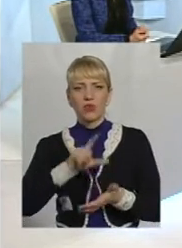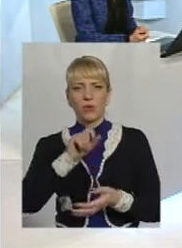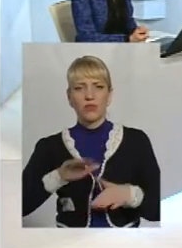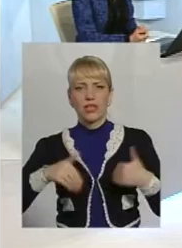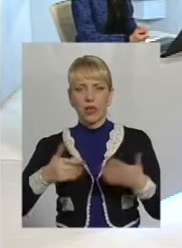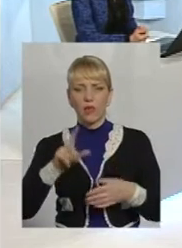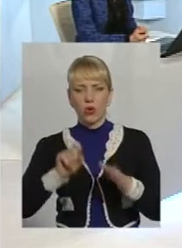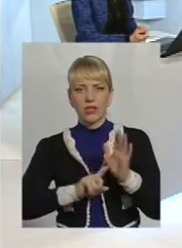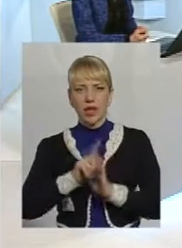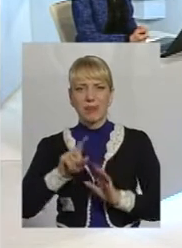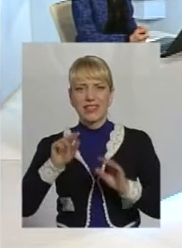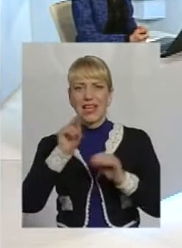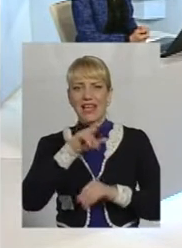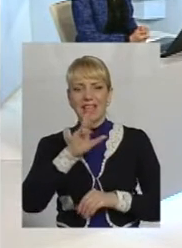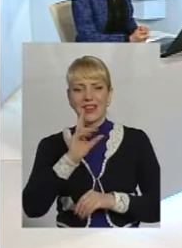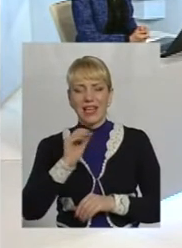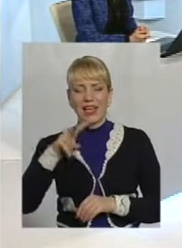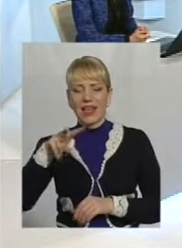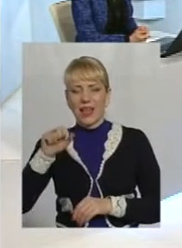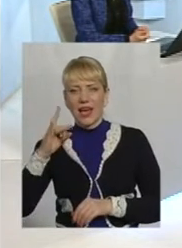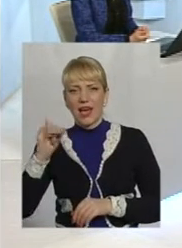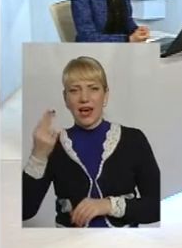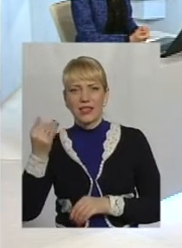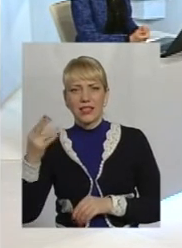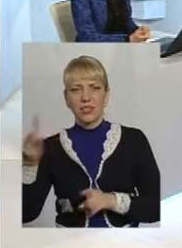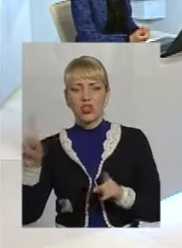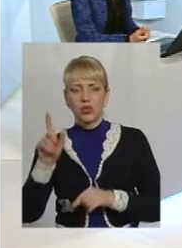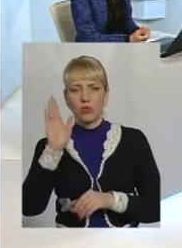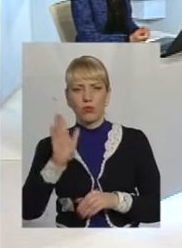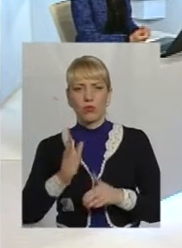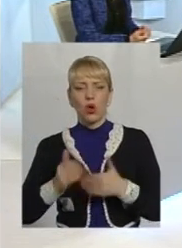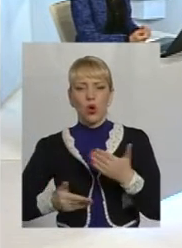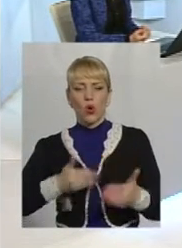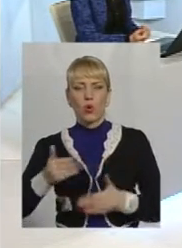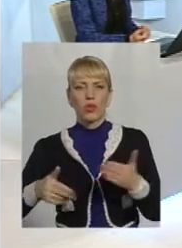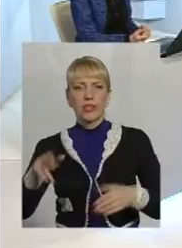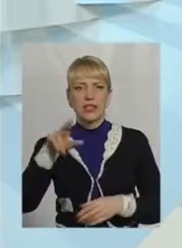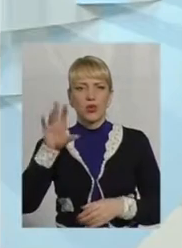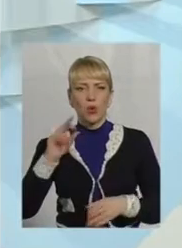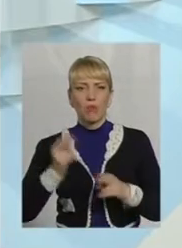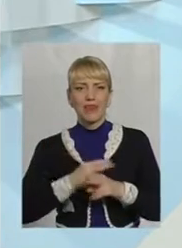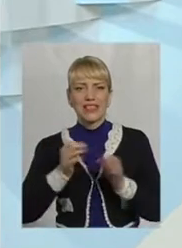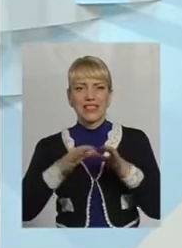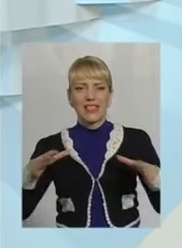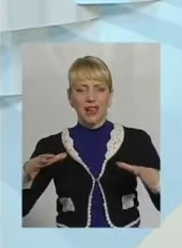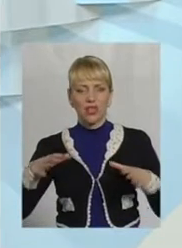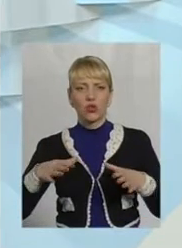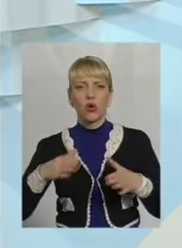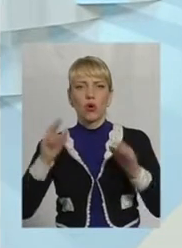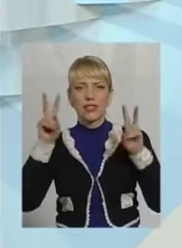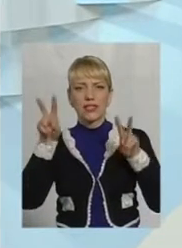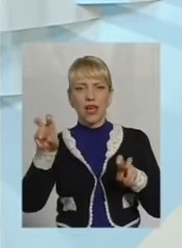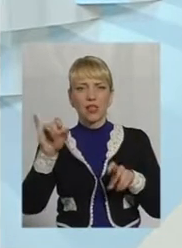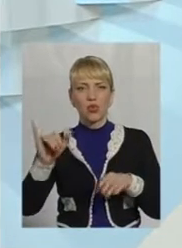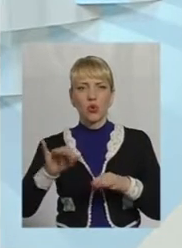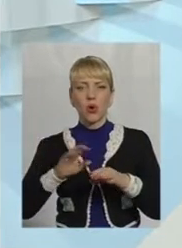запис у декларації про державний суверенітет цього положення, що Україна буде рухатися до без'ядерного статусу і нейтрального статусу.